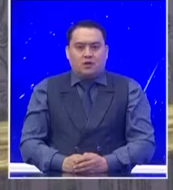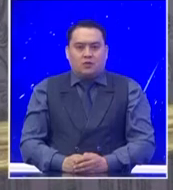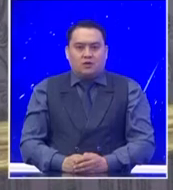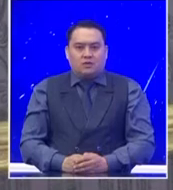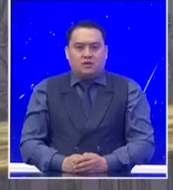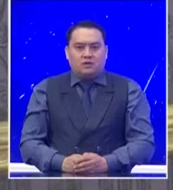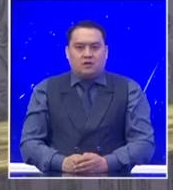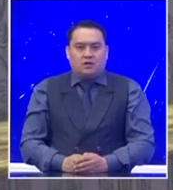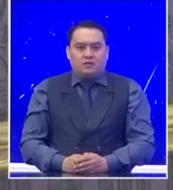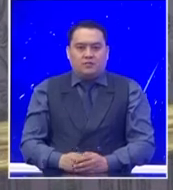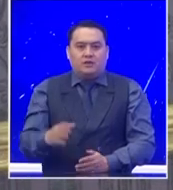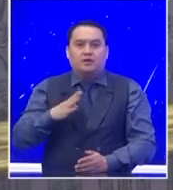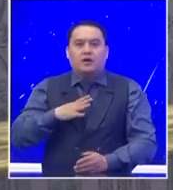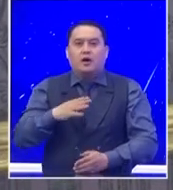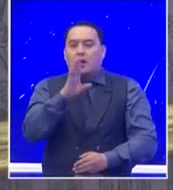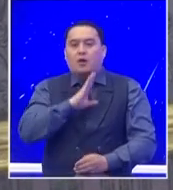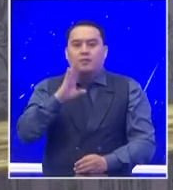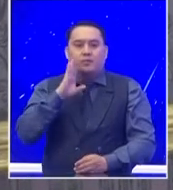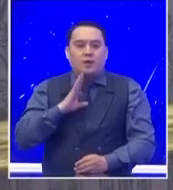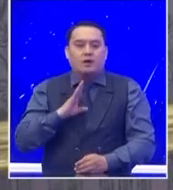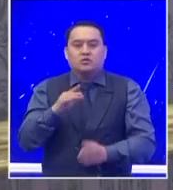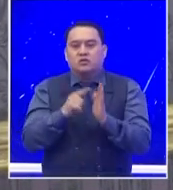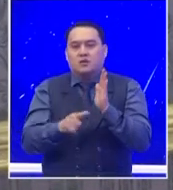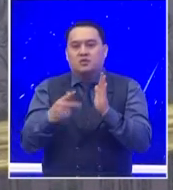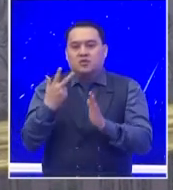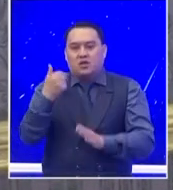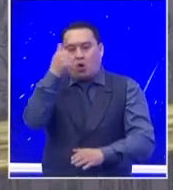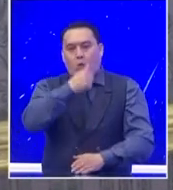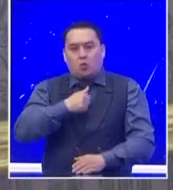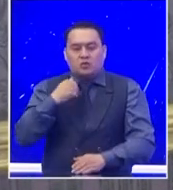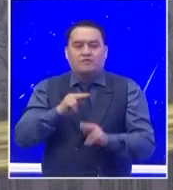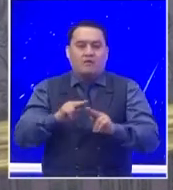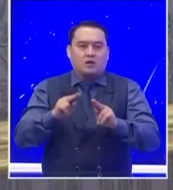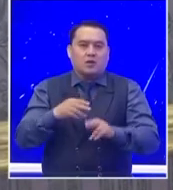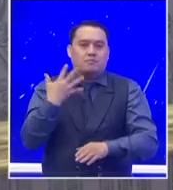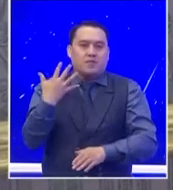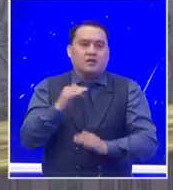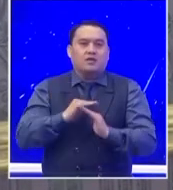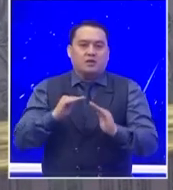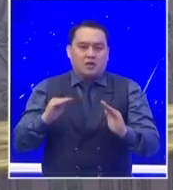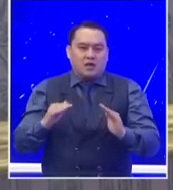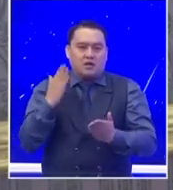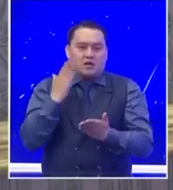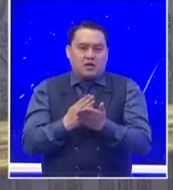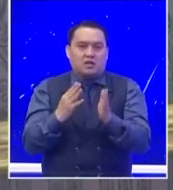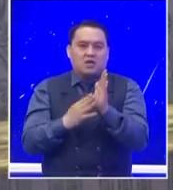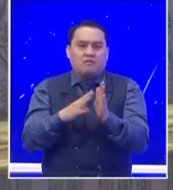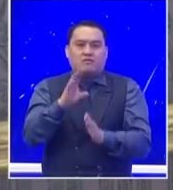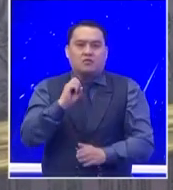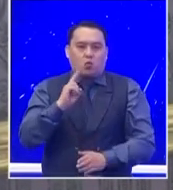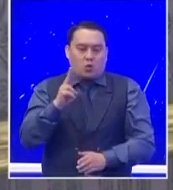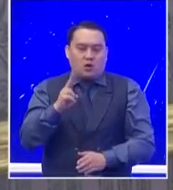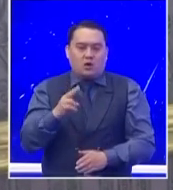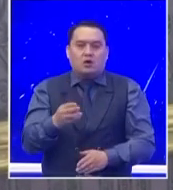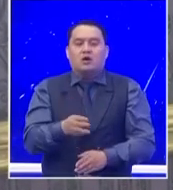Я младшая дочь моей любимой матери. Сейчас мне 73 года. Сама воспитала 5 детей. Есть 9 внуков. Хочу